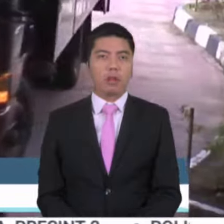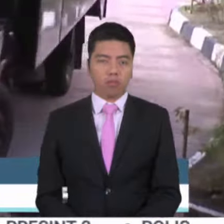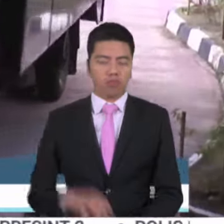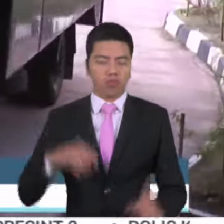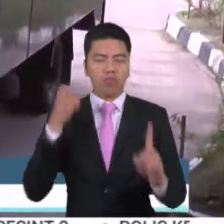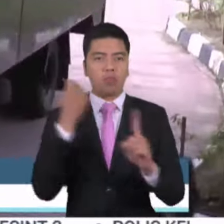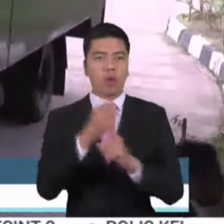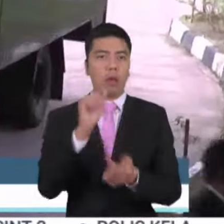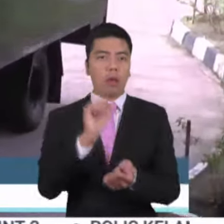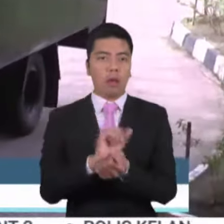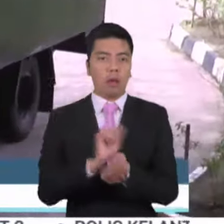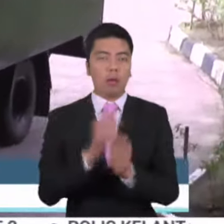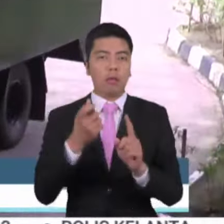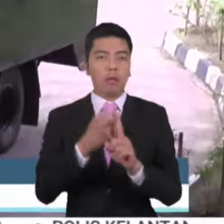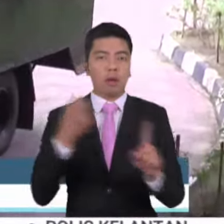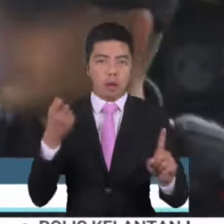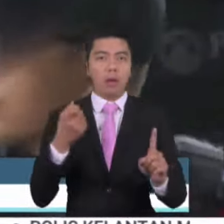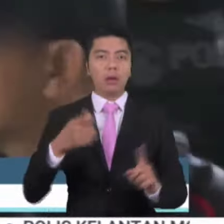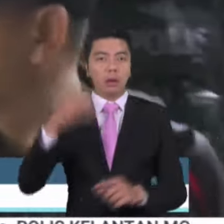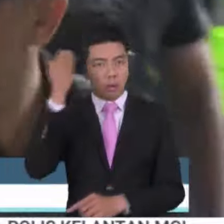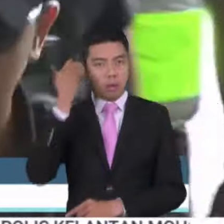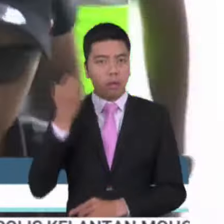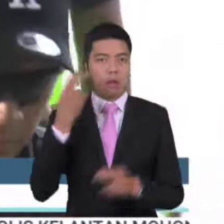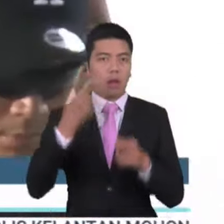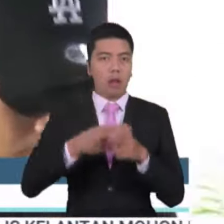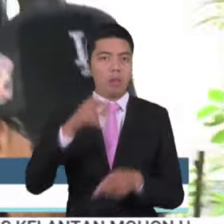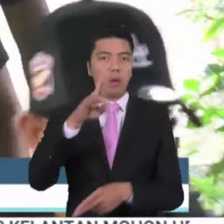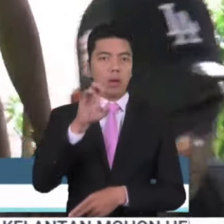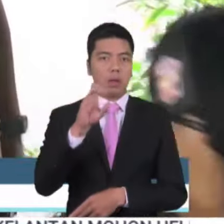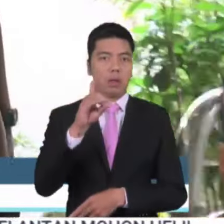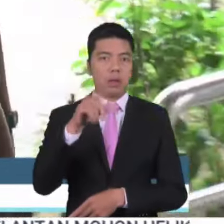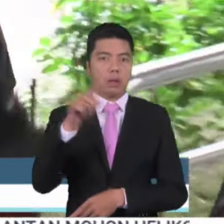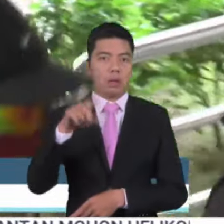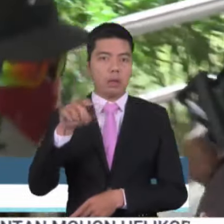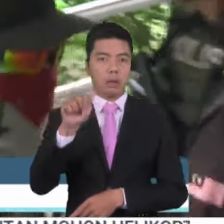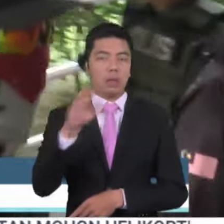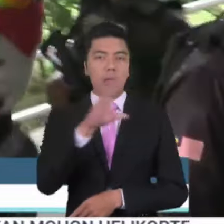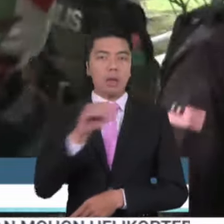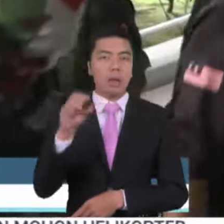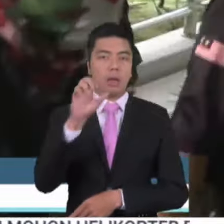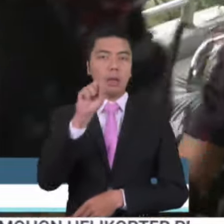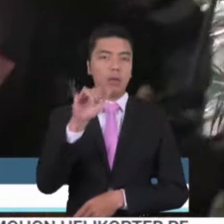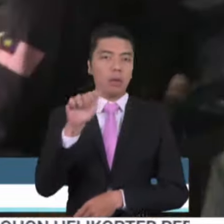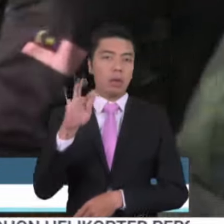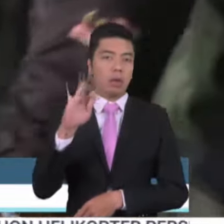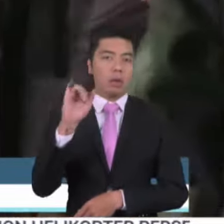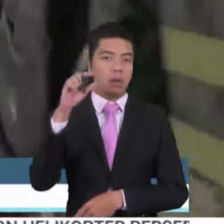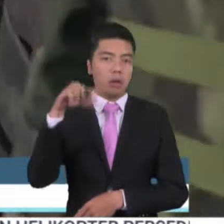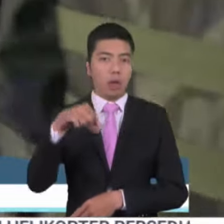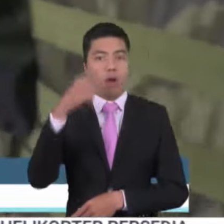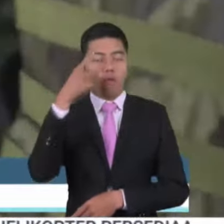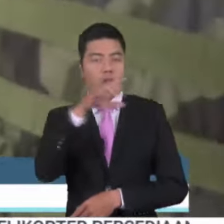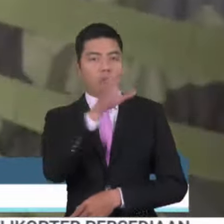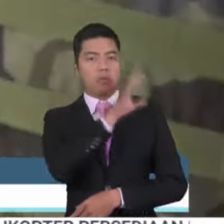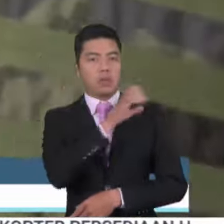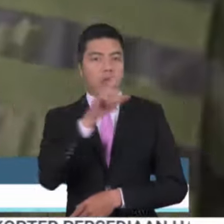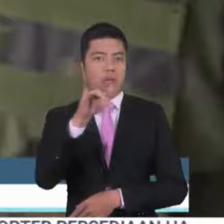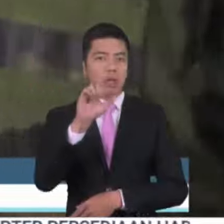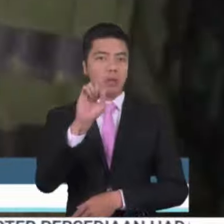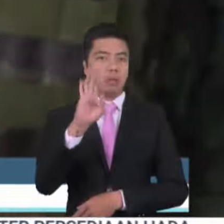Perintah reman itu dikeluarkan Magistrate Muhammad Reza Azhar Razali dan Magistrate Muhammad Syafiq Sulaiman turut melibatkan